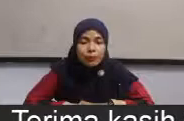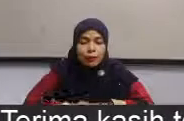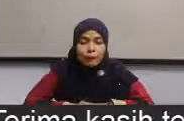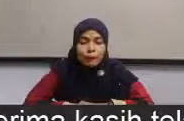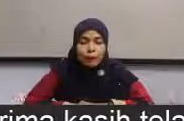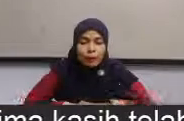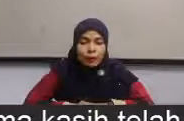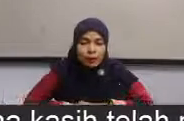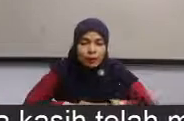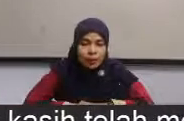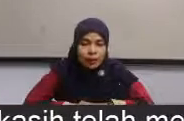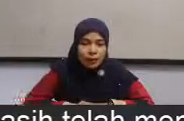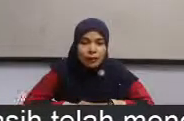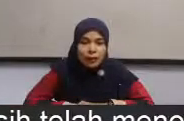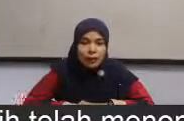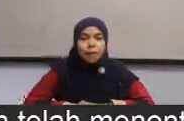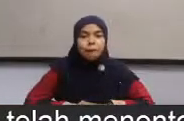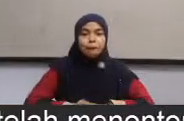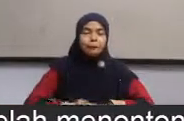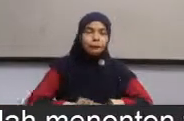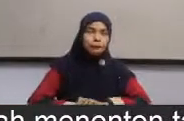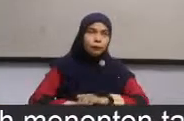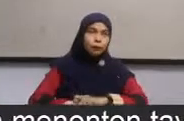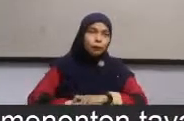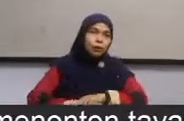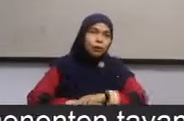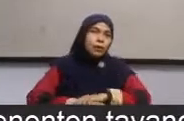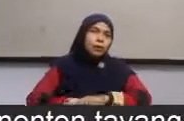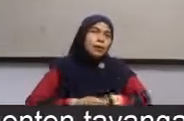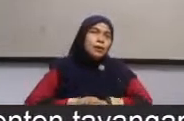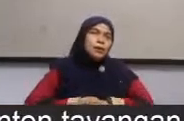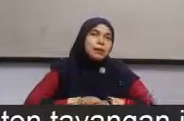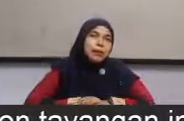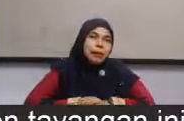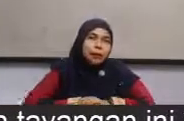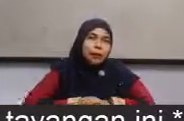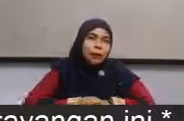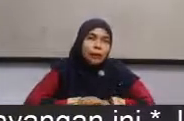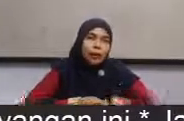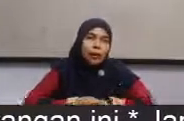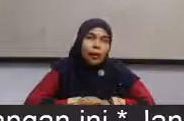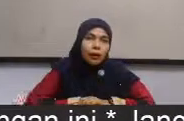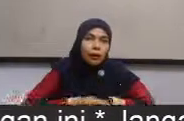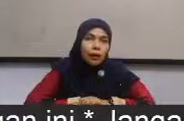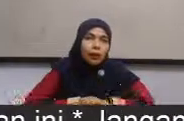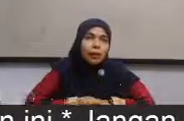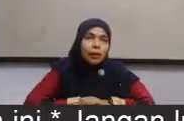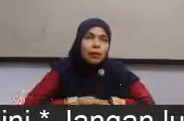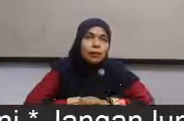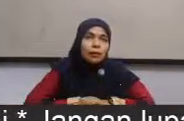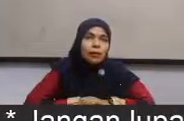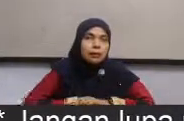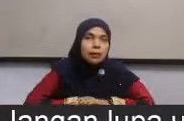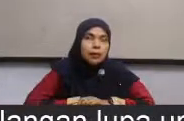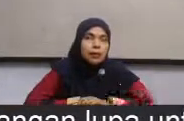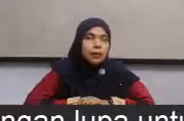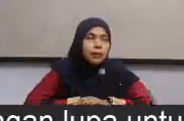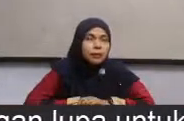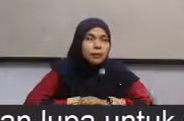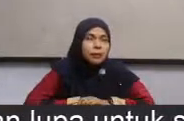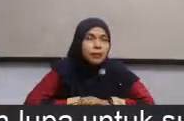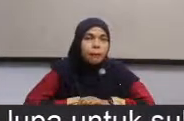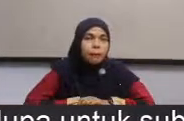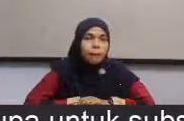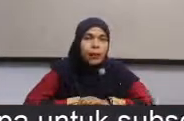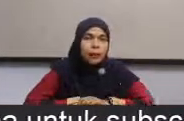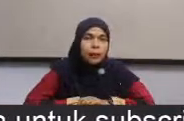bangsa indo-malaysia Oke untuk fisik isi ulangan semester